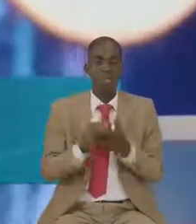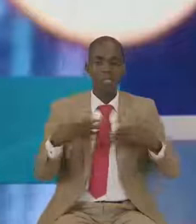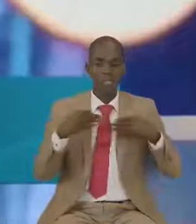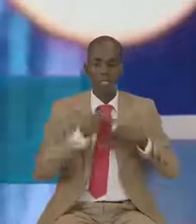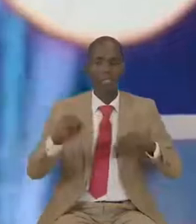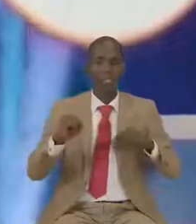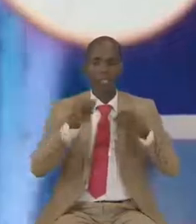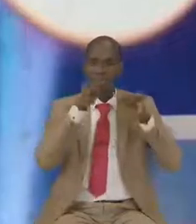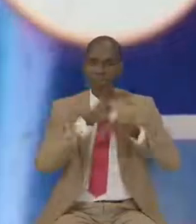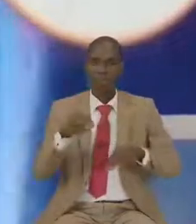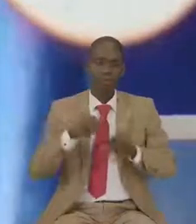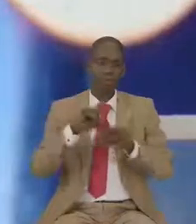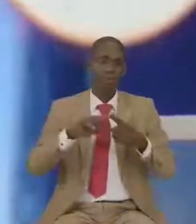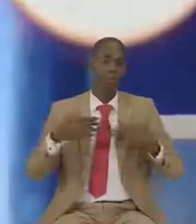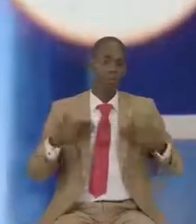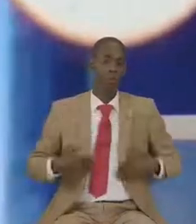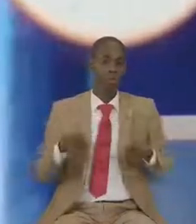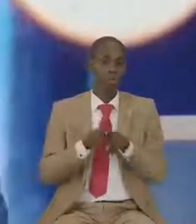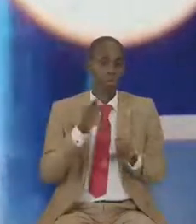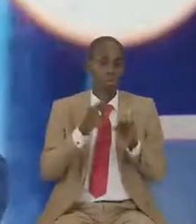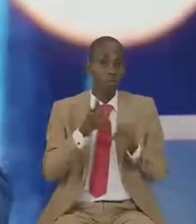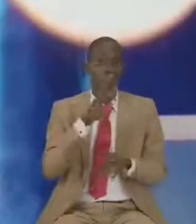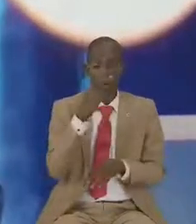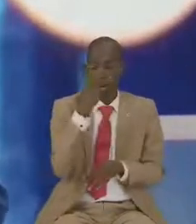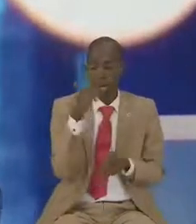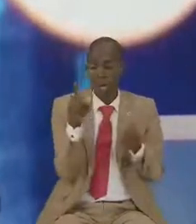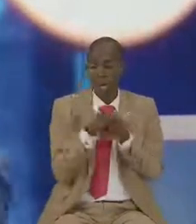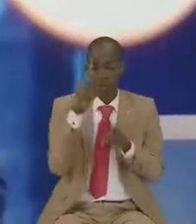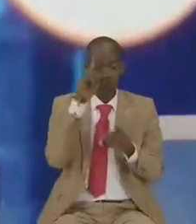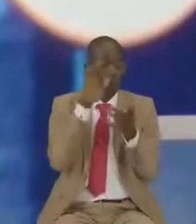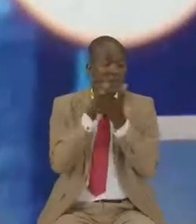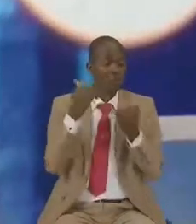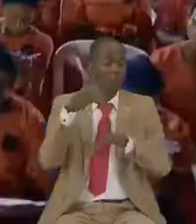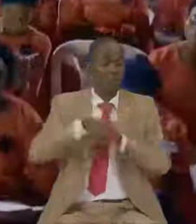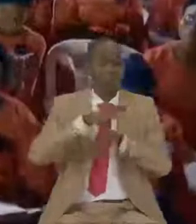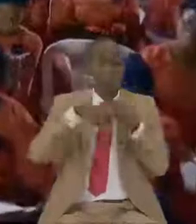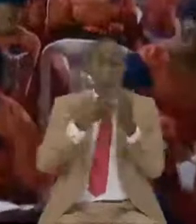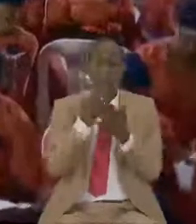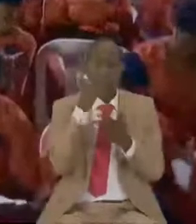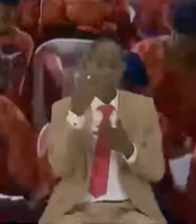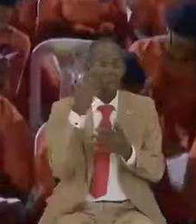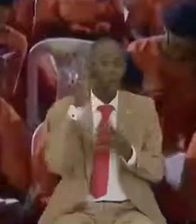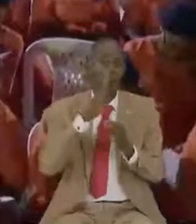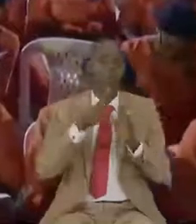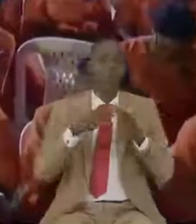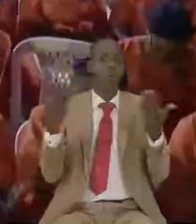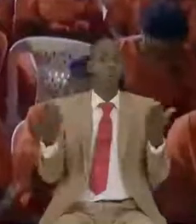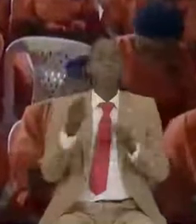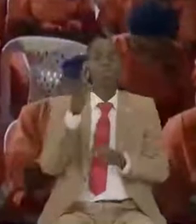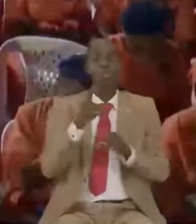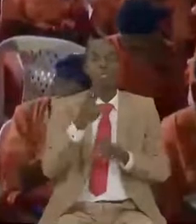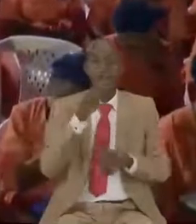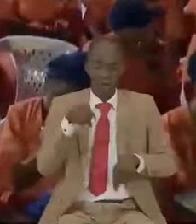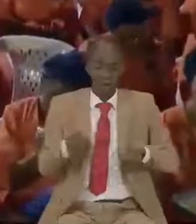la vertu de guérison à votre corps. Si vous êtes aveugle, comme vous croyez ce soir, ces yeux aveugles